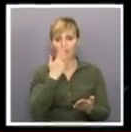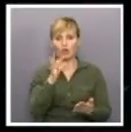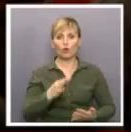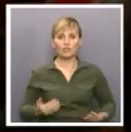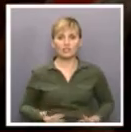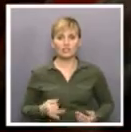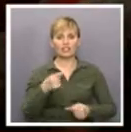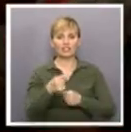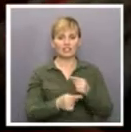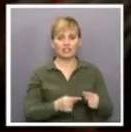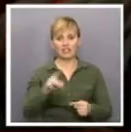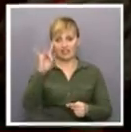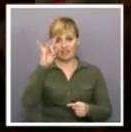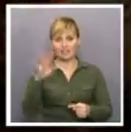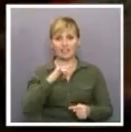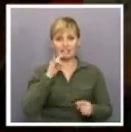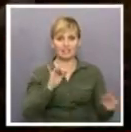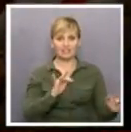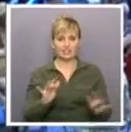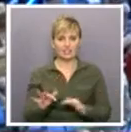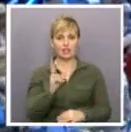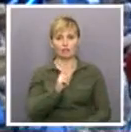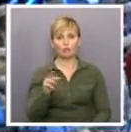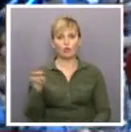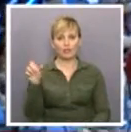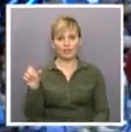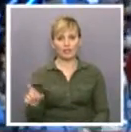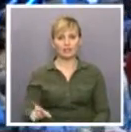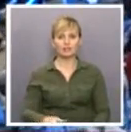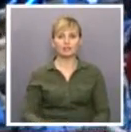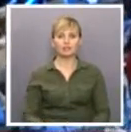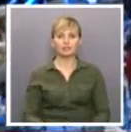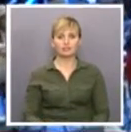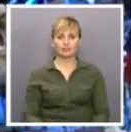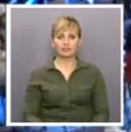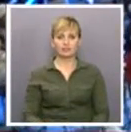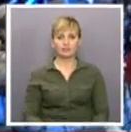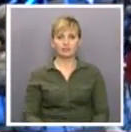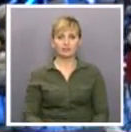жизни и наследии видного казахского деятеля Каюма Мухаммедханова.